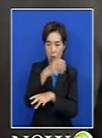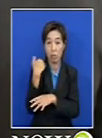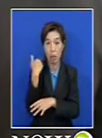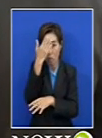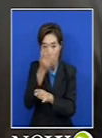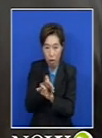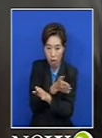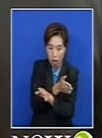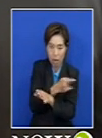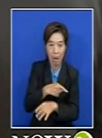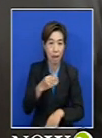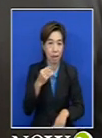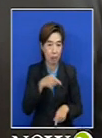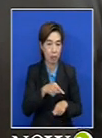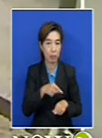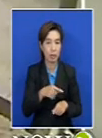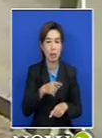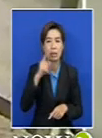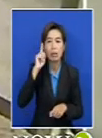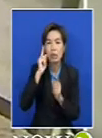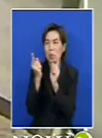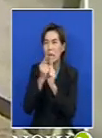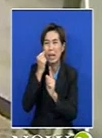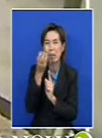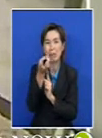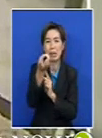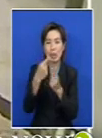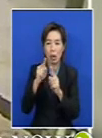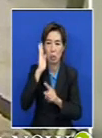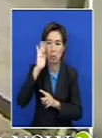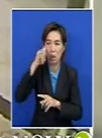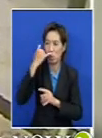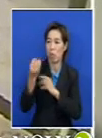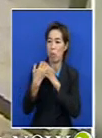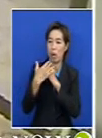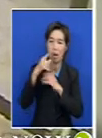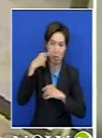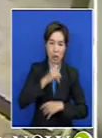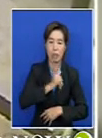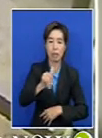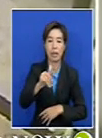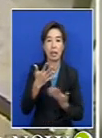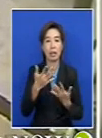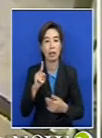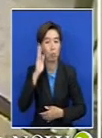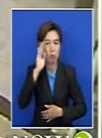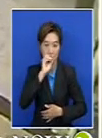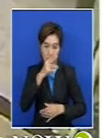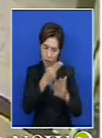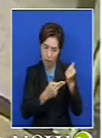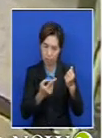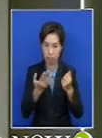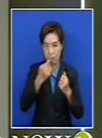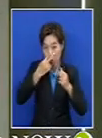ามีการโทรศัพท์มานัดแนะกันเพราะเพิ่งรู้จักกันเพียงไม่กี่วันเอง ค่ะก็มาอ้างตัวเป็นแฟนนะซึ่งตรงนี้ตำรวจเขาต้องไปขยายผลดูว่าตกลง